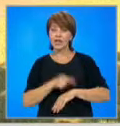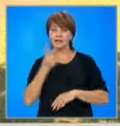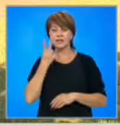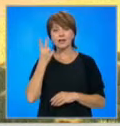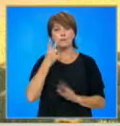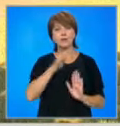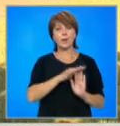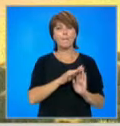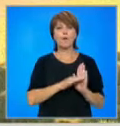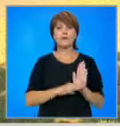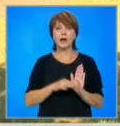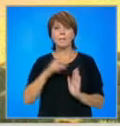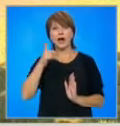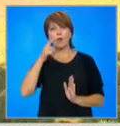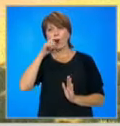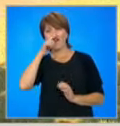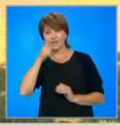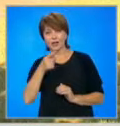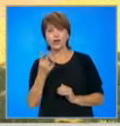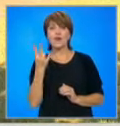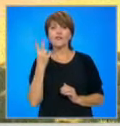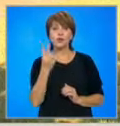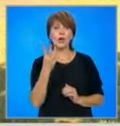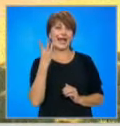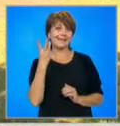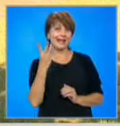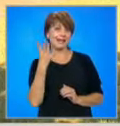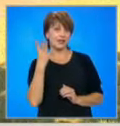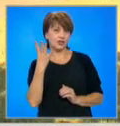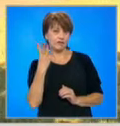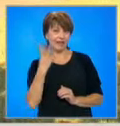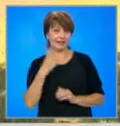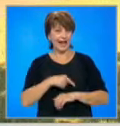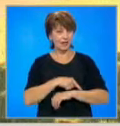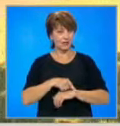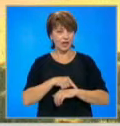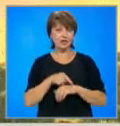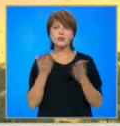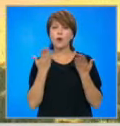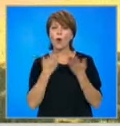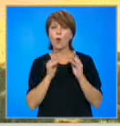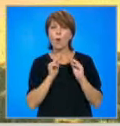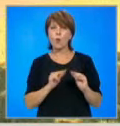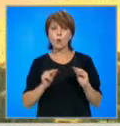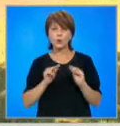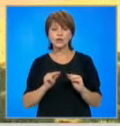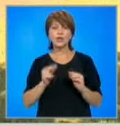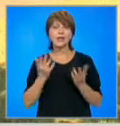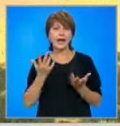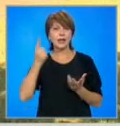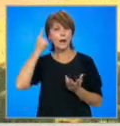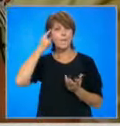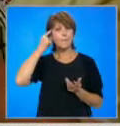самата програма, за нейната важност. Вторият, третият и четвъртият учебен час децата учат по един от симптомите на мозъчния инсулт, как